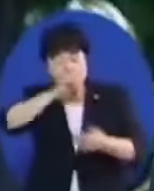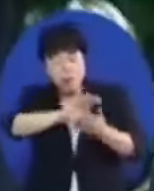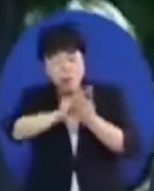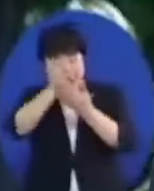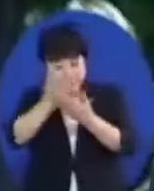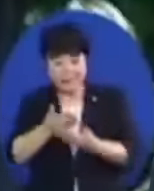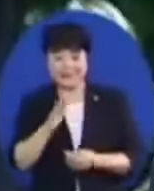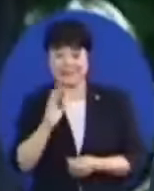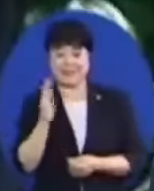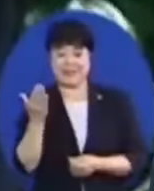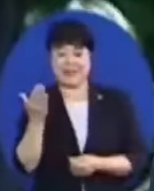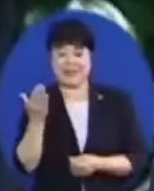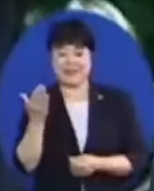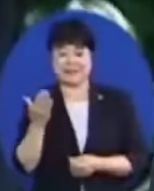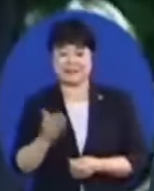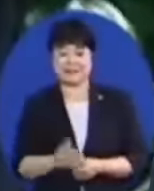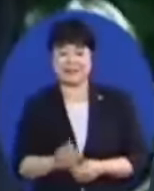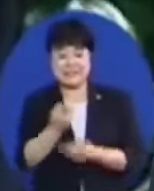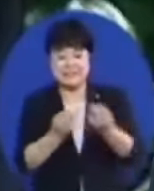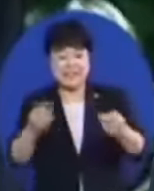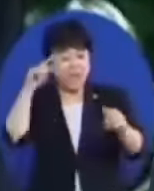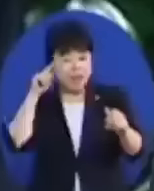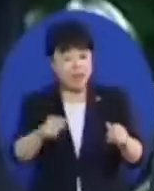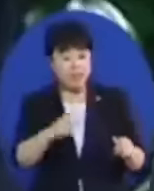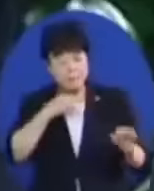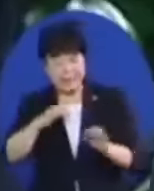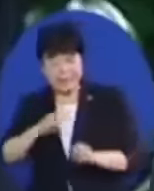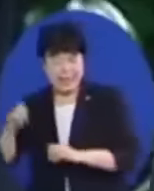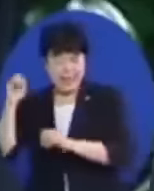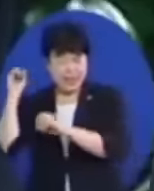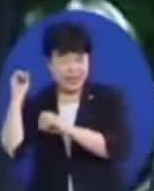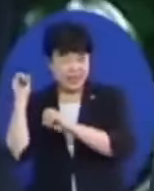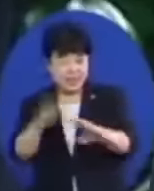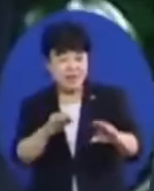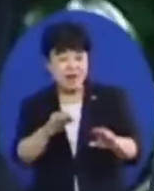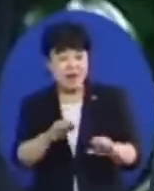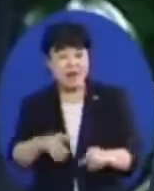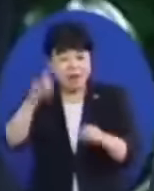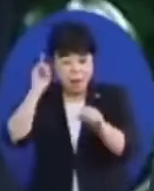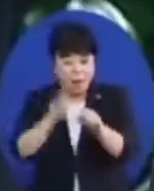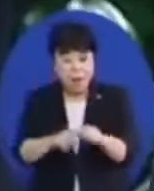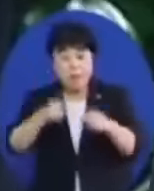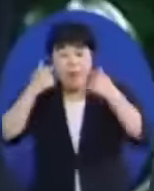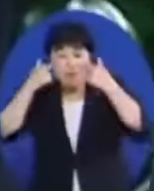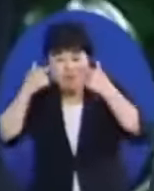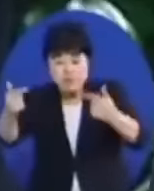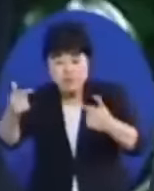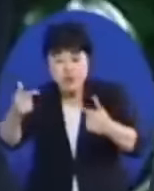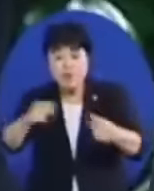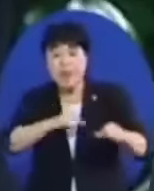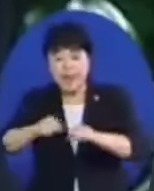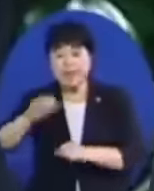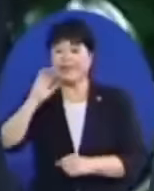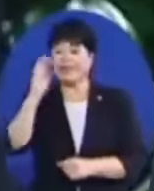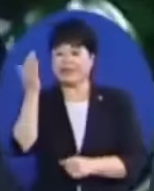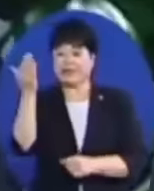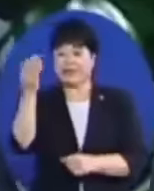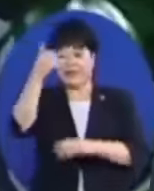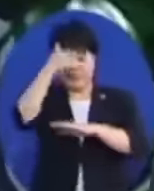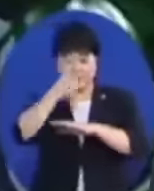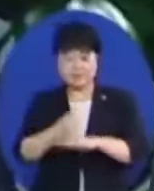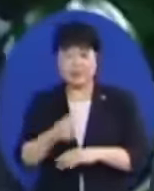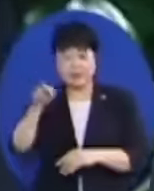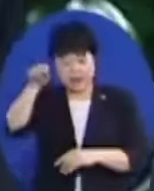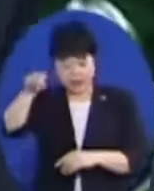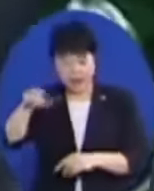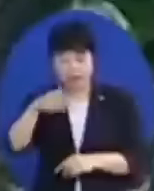되는 것입니다. 누구든지 이 산들을 명하여 저 바다에 던지라. 목표가 분명해야 믿음이 역사하는 것입니다. 마가복음